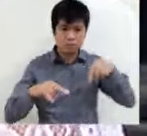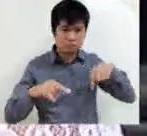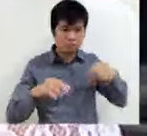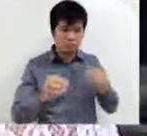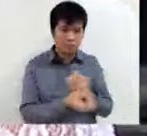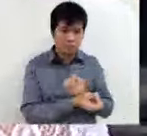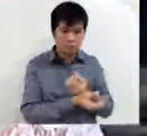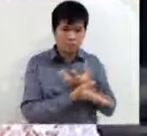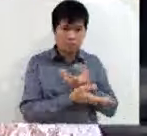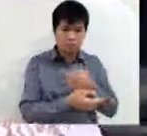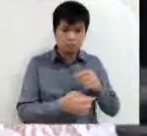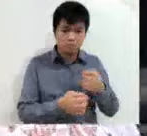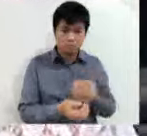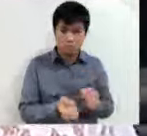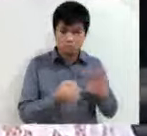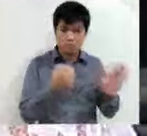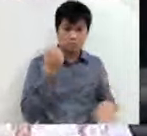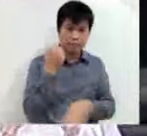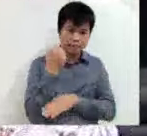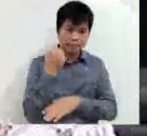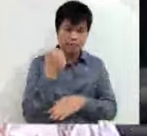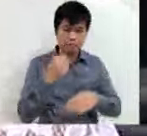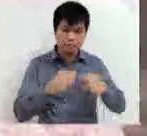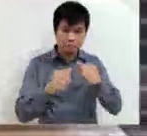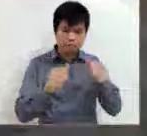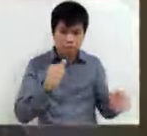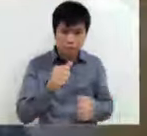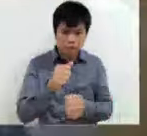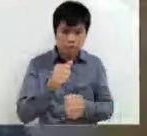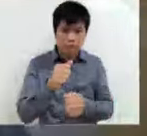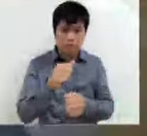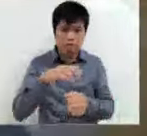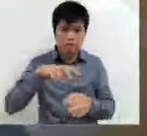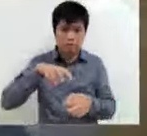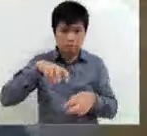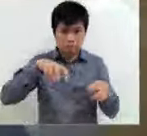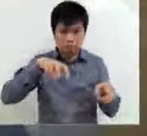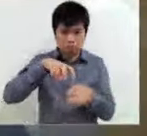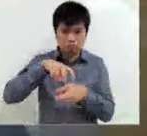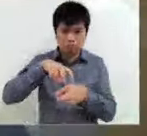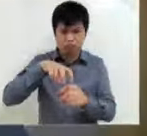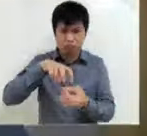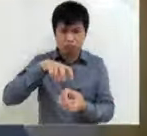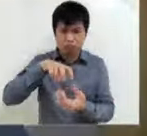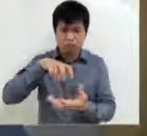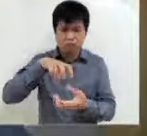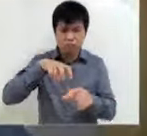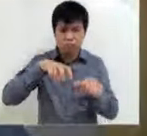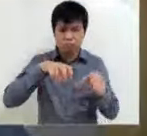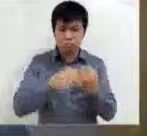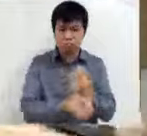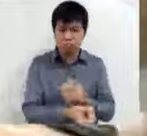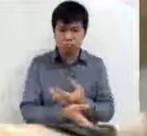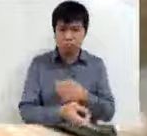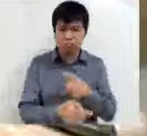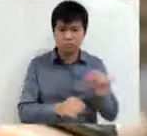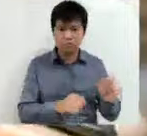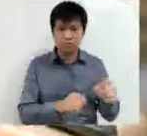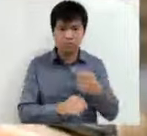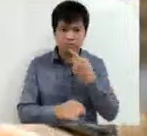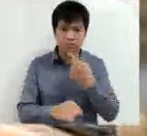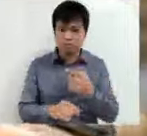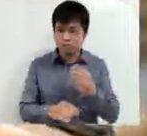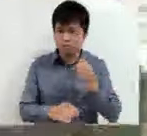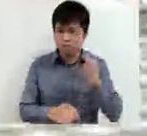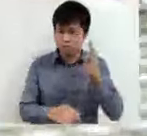bag ng bomba sa baba ng kanyang upuan. Sabi ni Bishop Edwin de la Peña, hindi matitinag ng